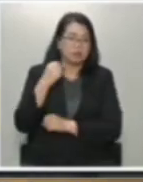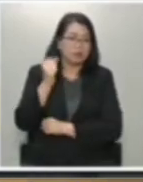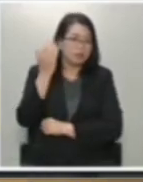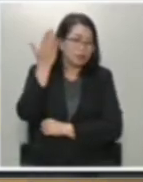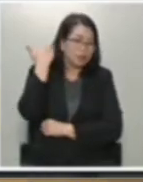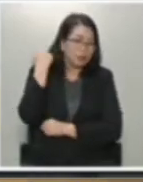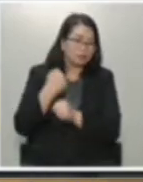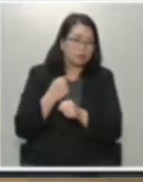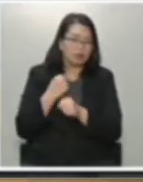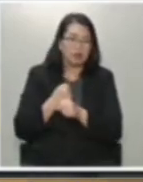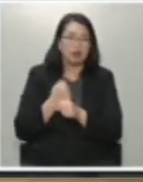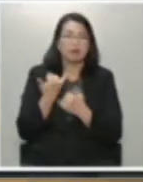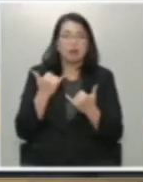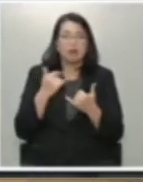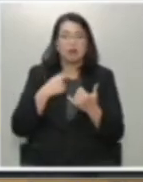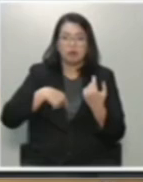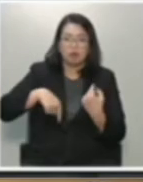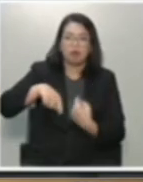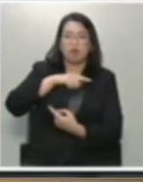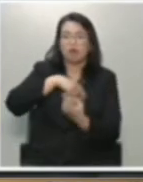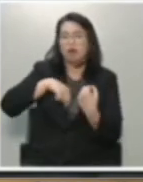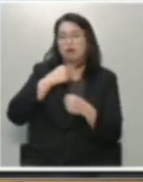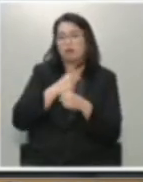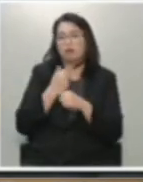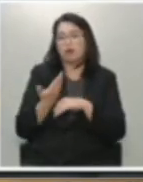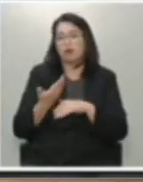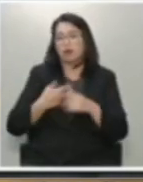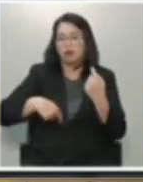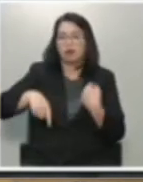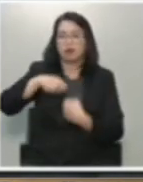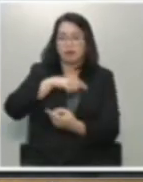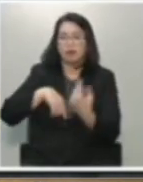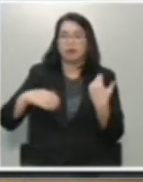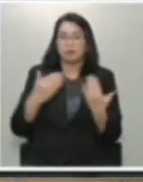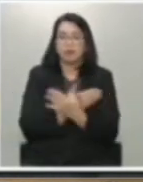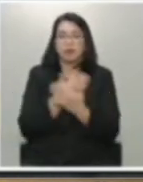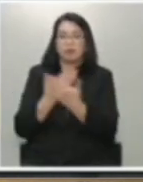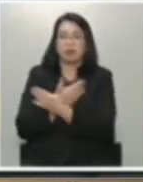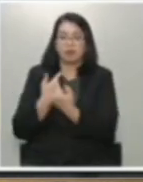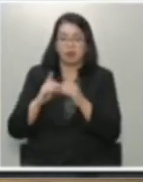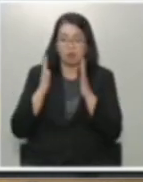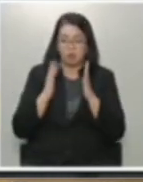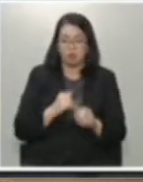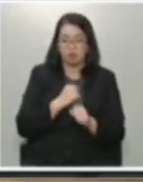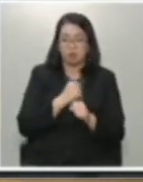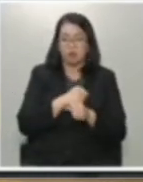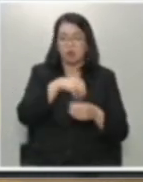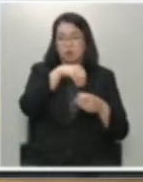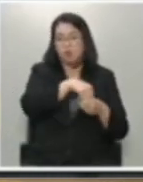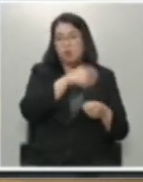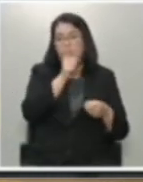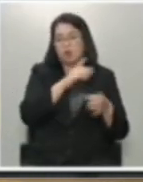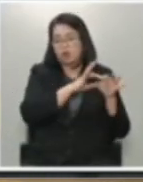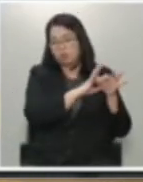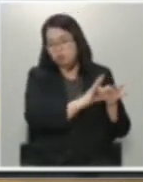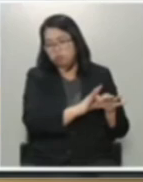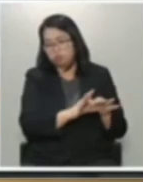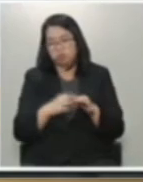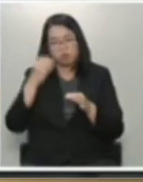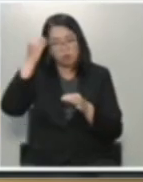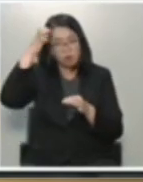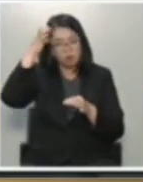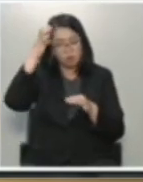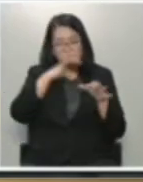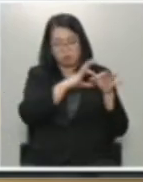ทำงานตอนนั้นก็อาจจะหายไปแล้วนะครับแต่คนทำงานตอนนี้ถ้ามีการสืบทอดนะครับองค์ความรู้ในการจัด